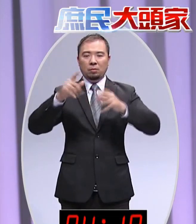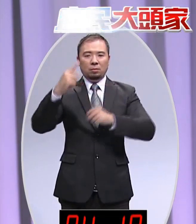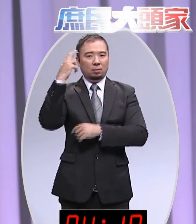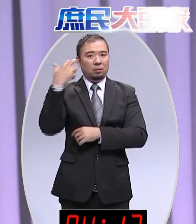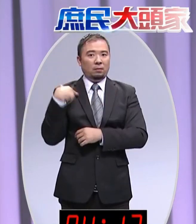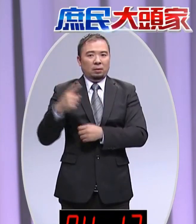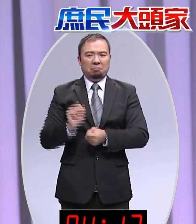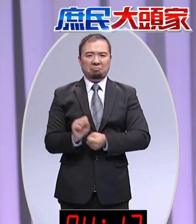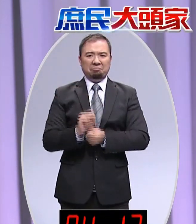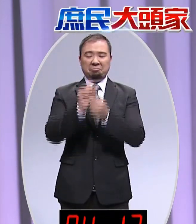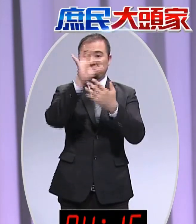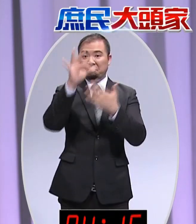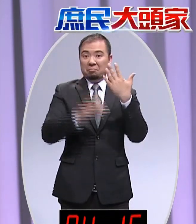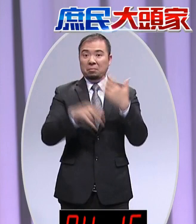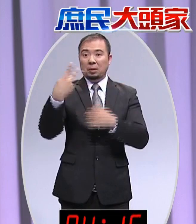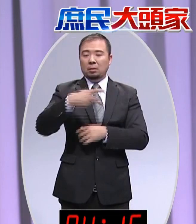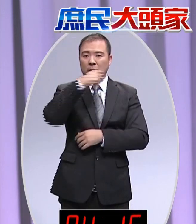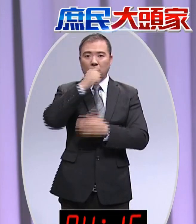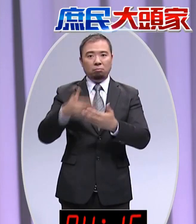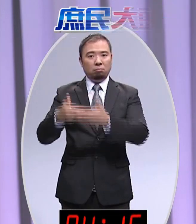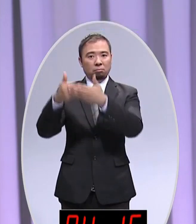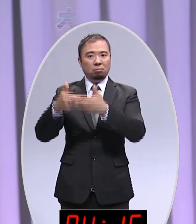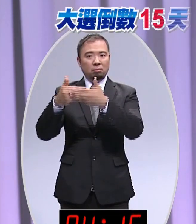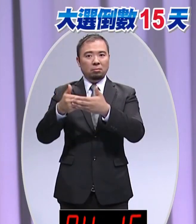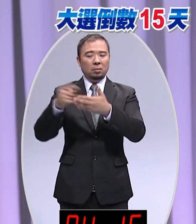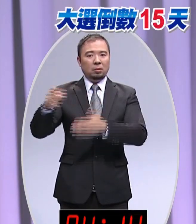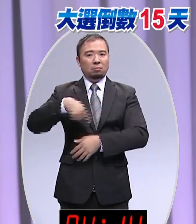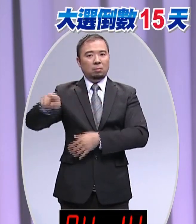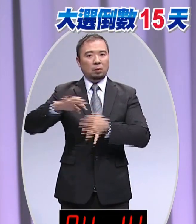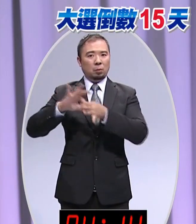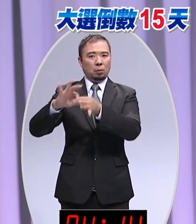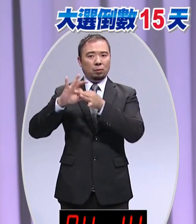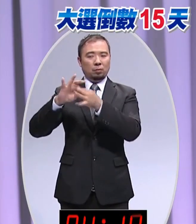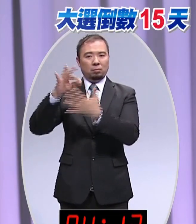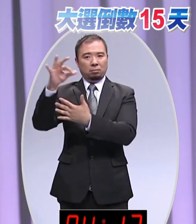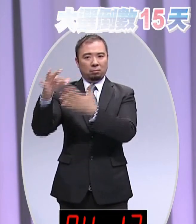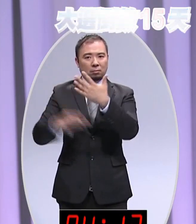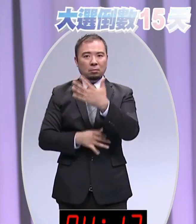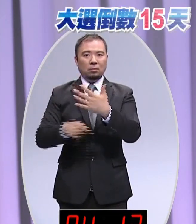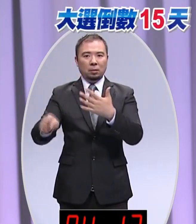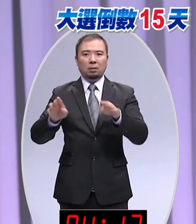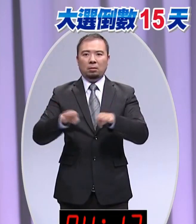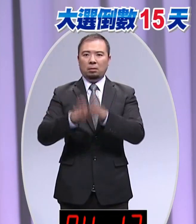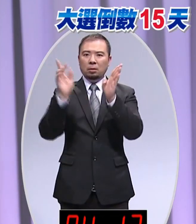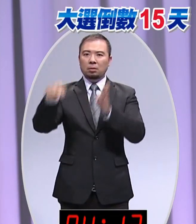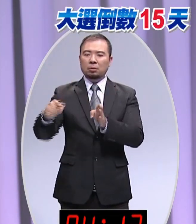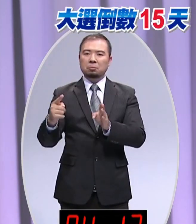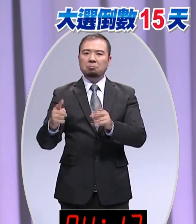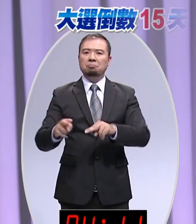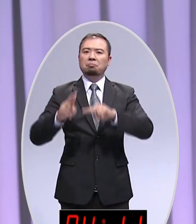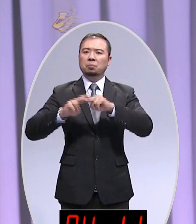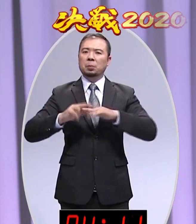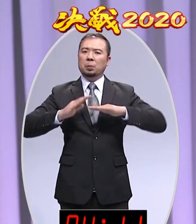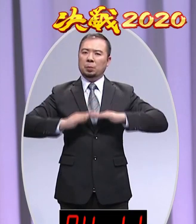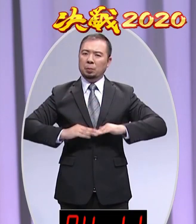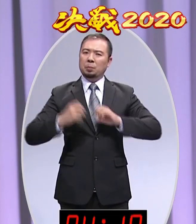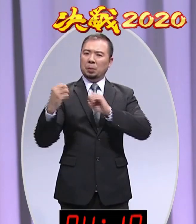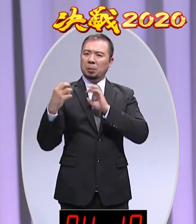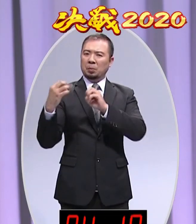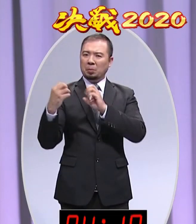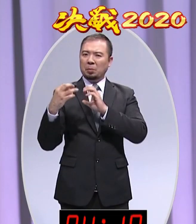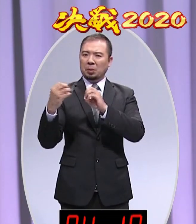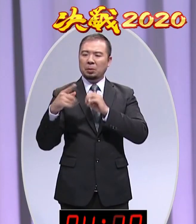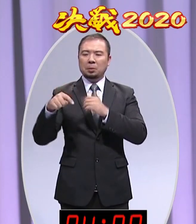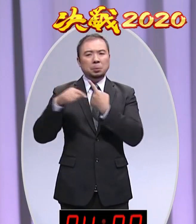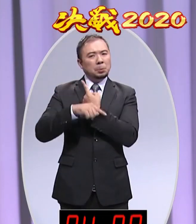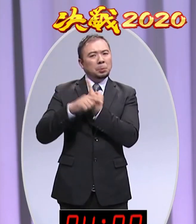民关系条例的法理规范，对等分治，两岸对话，和平发展。在大陆还没有